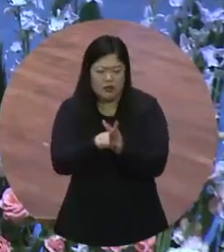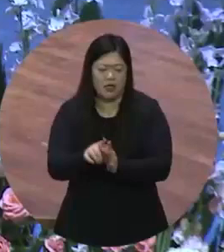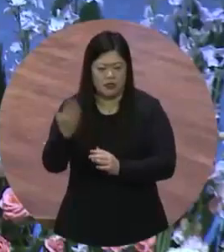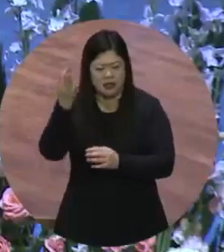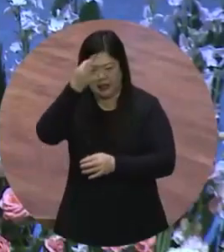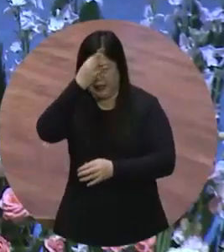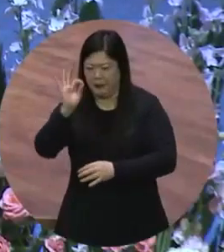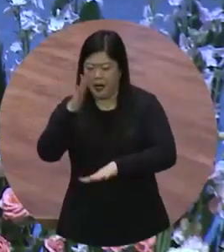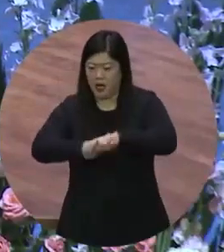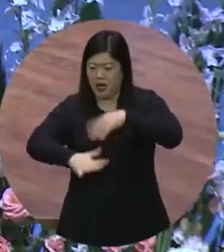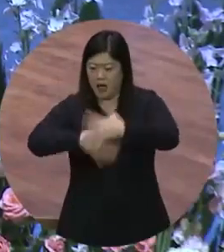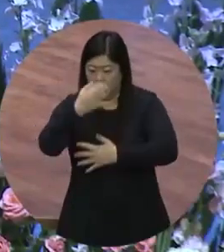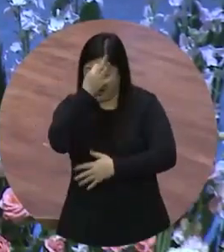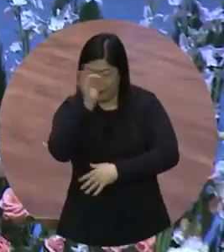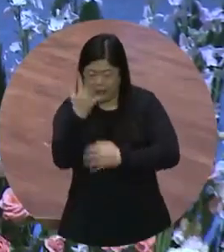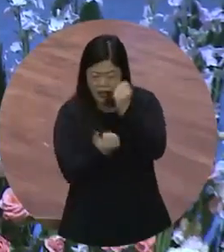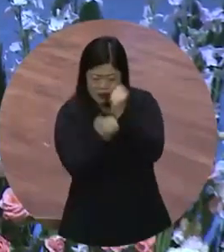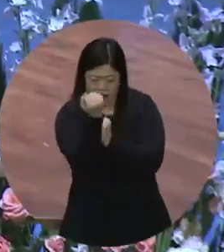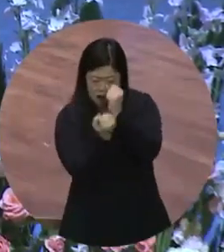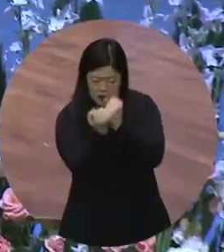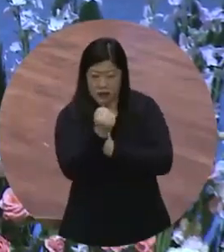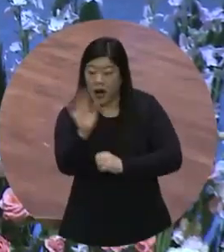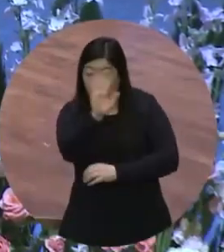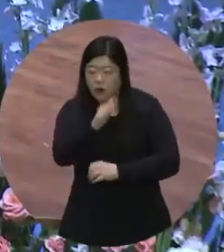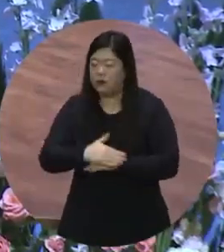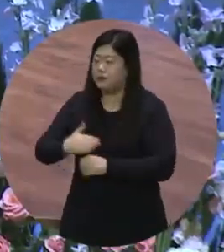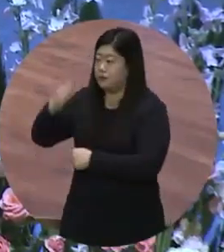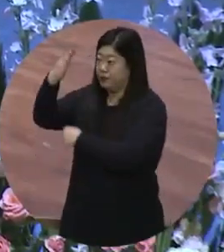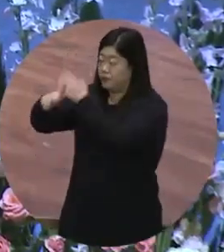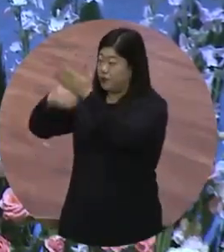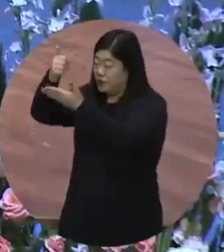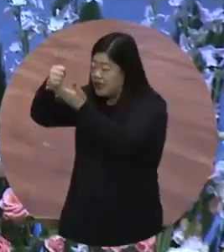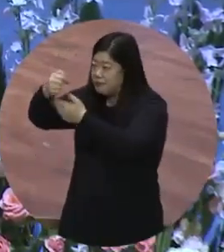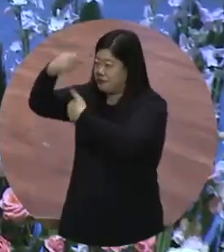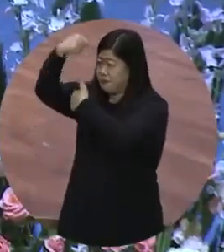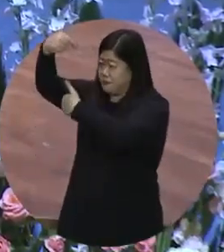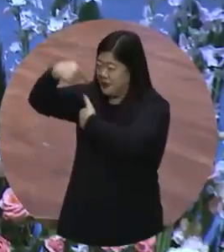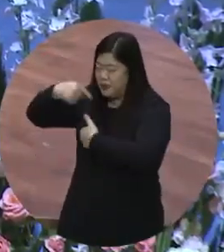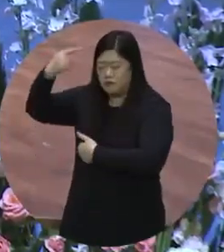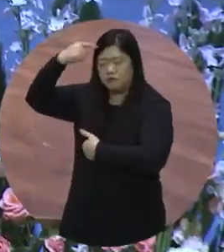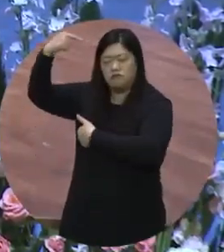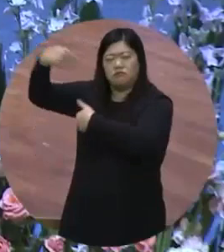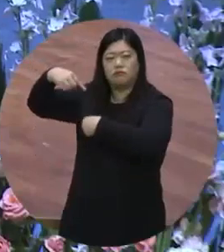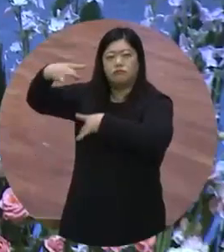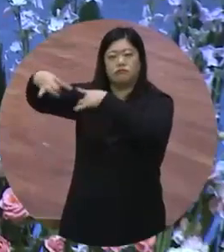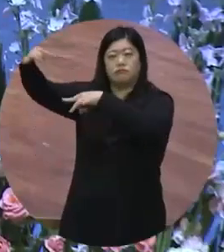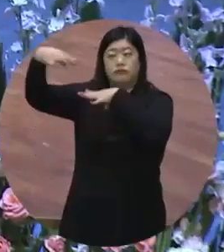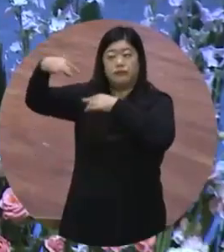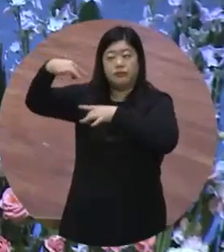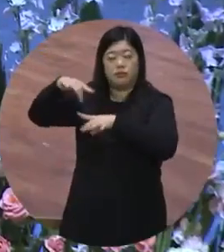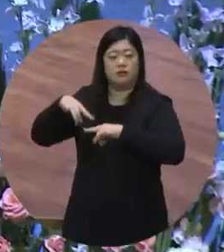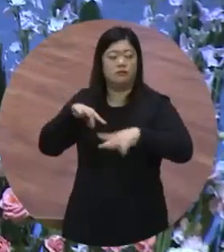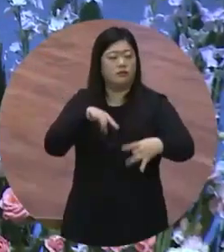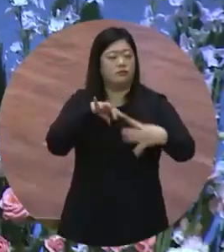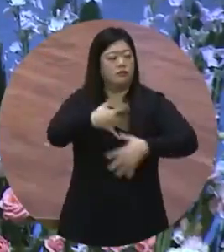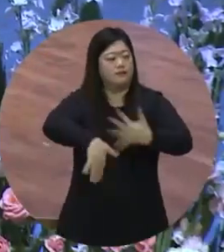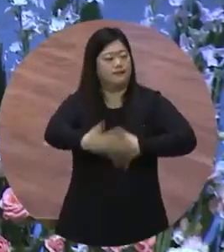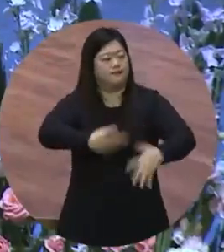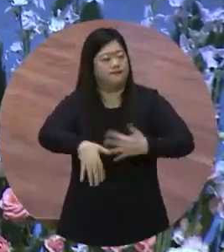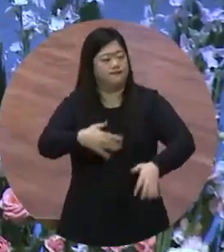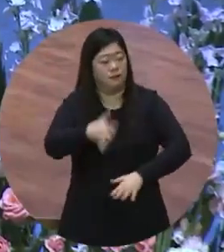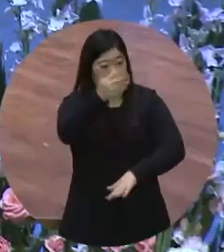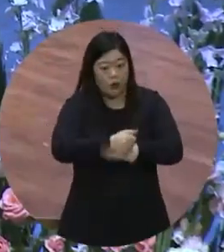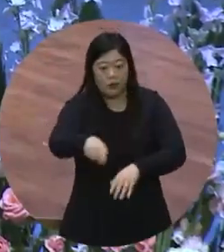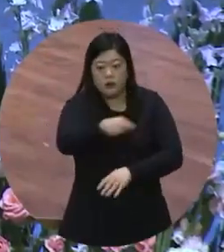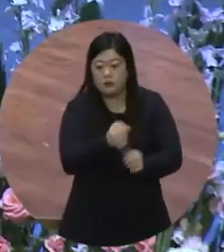성령의 능력으로 성령이 시키는 대로 성령이 생각나는 대로 성령이 인도한 대로 그렇게